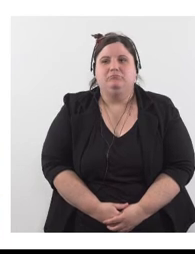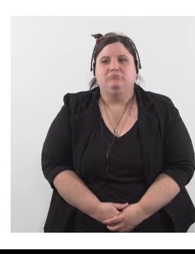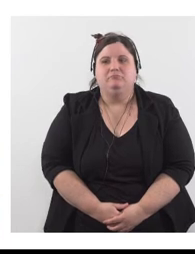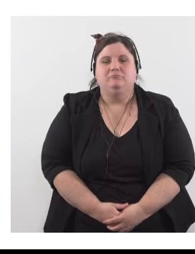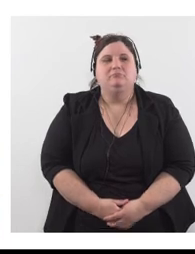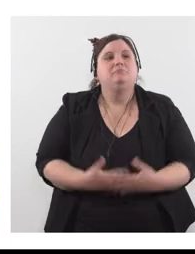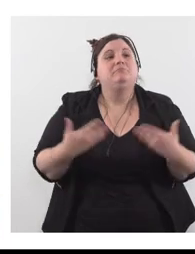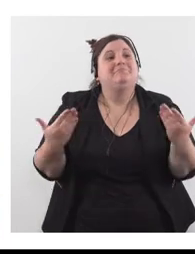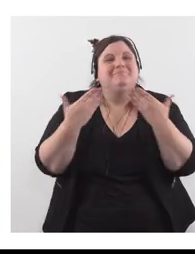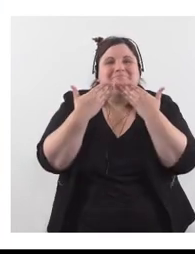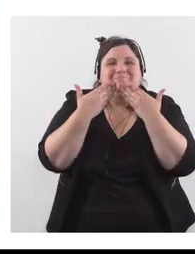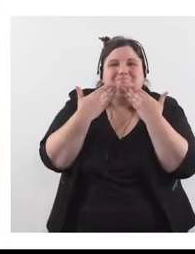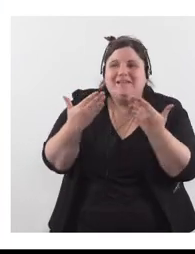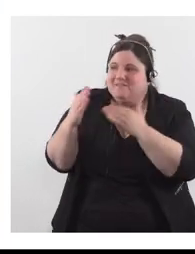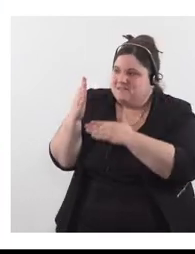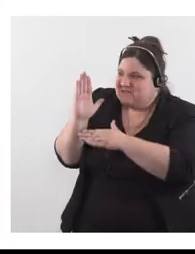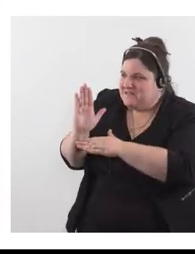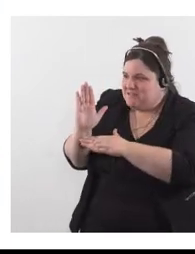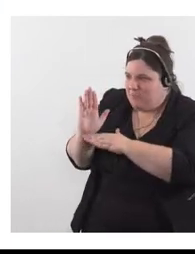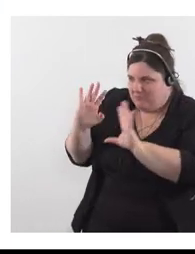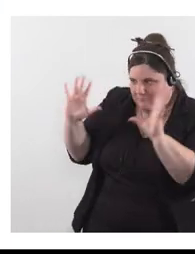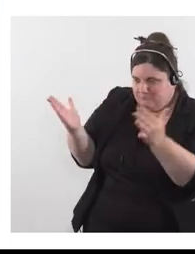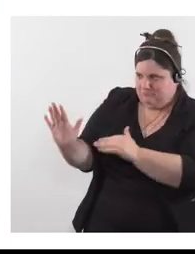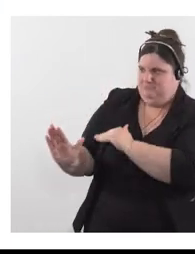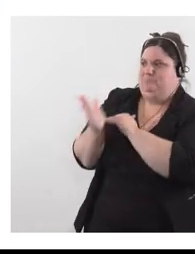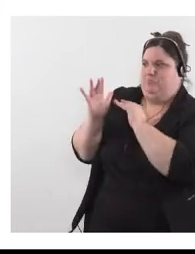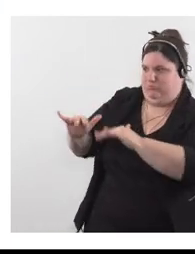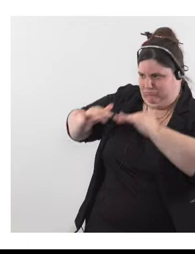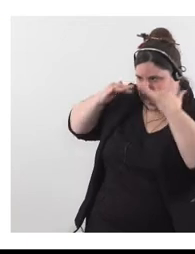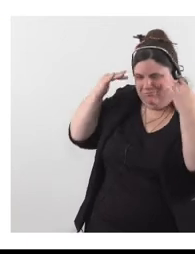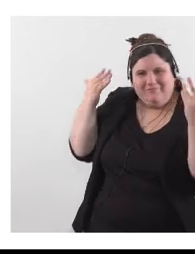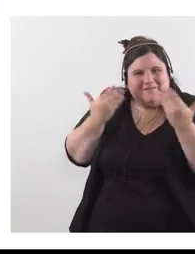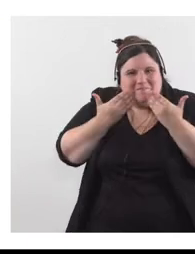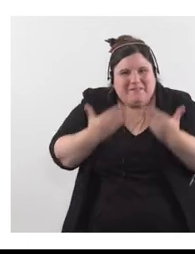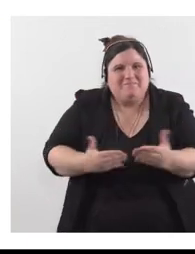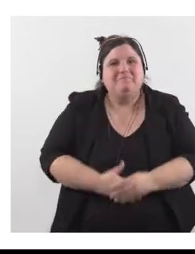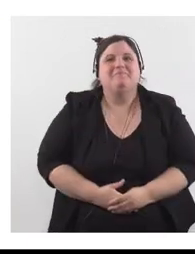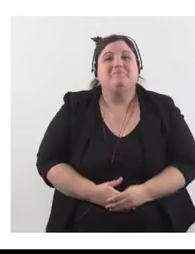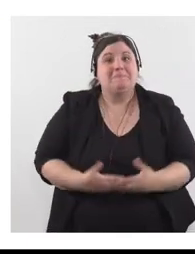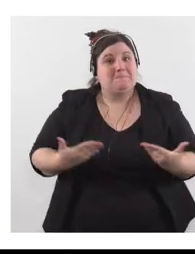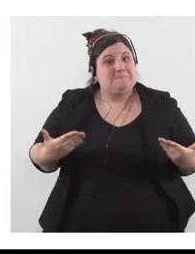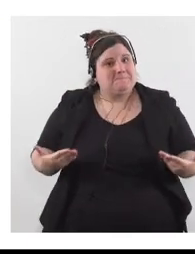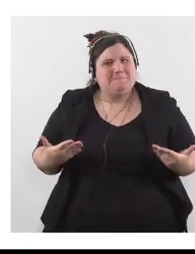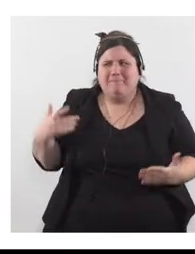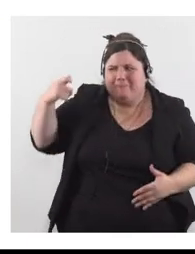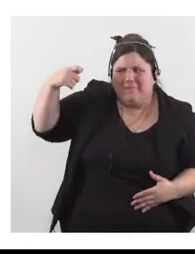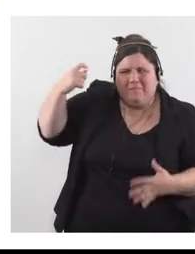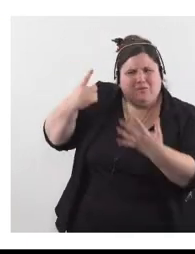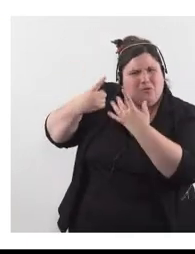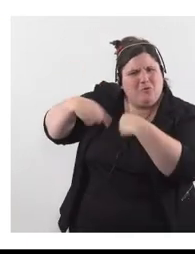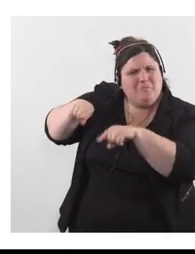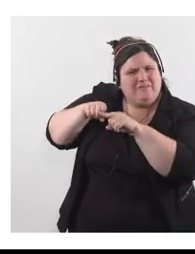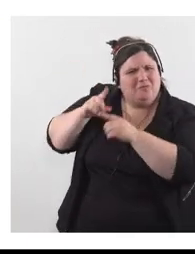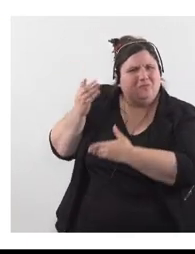Thank you very much for... Merci infiniment pour ce partage de votre histoire. Et Stephen, je vais